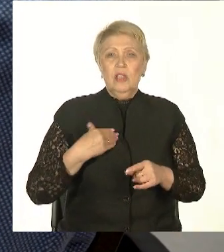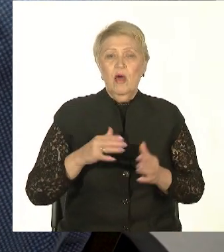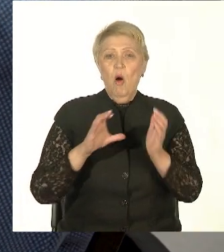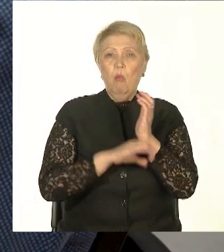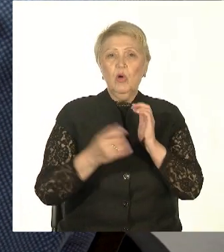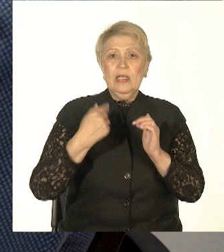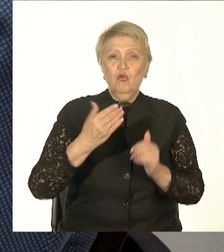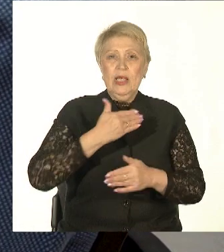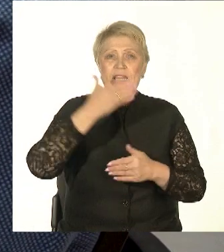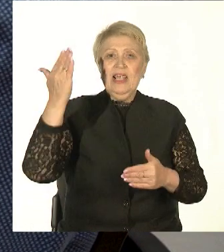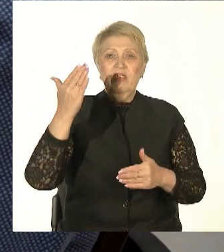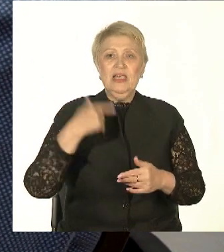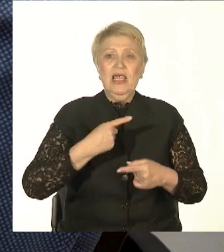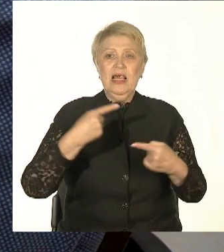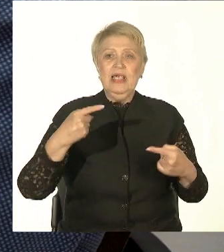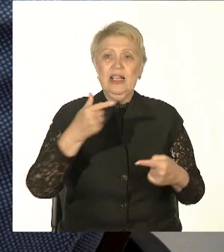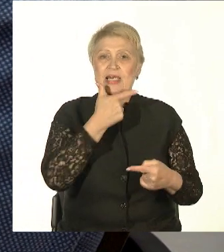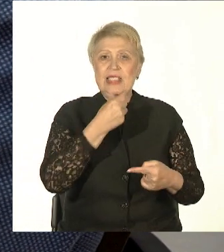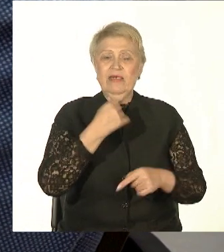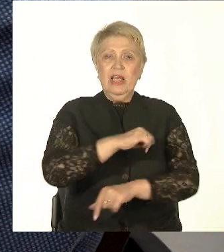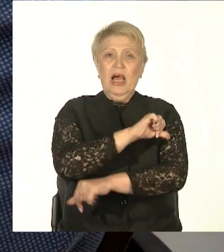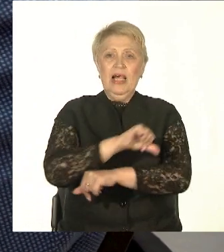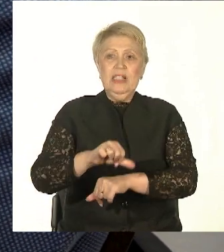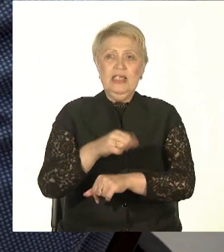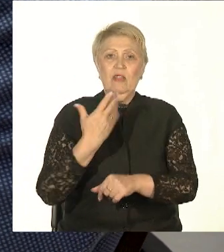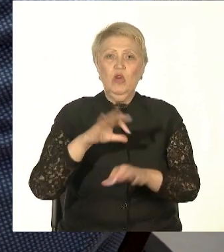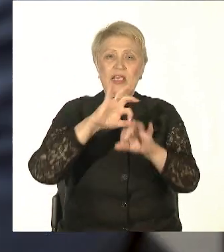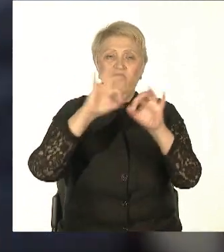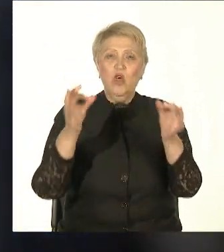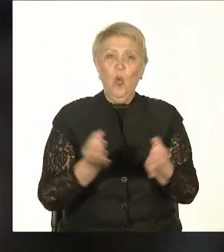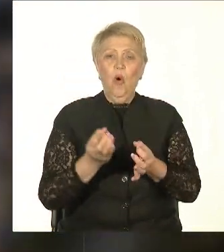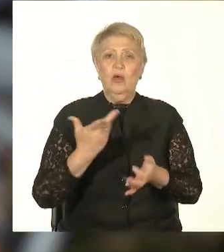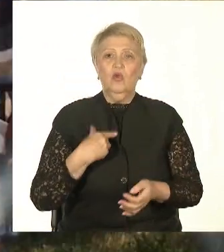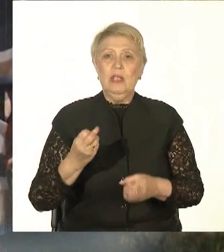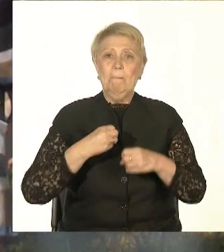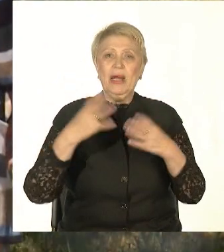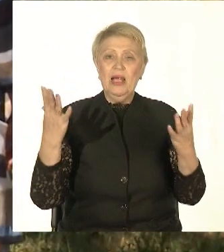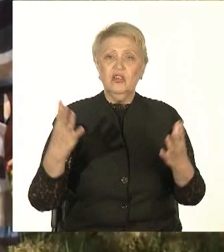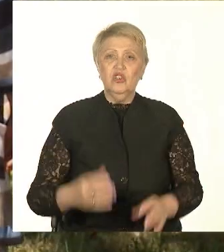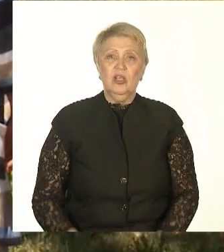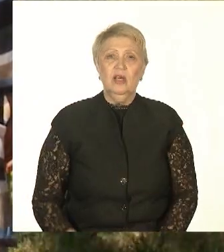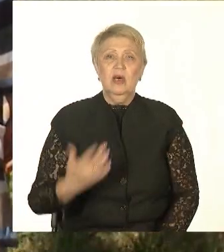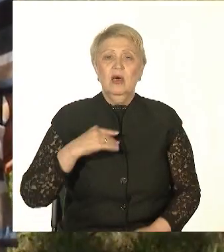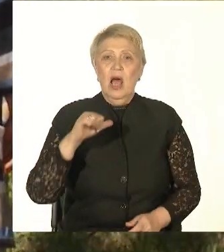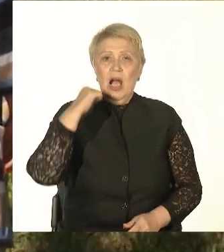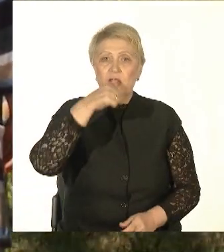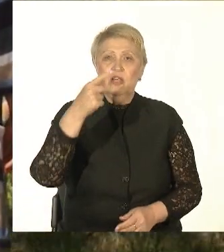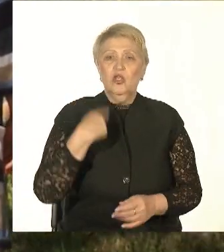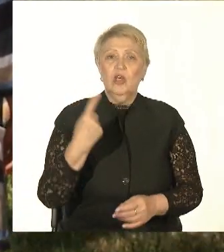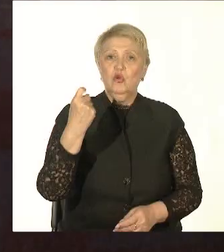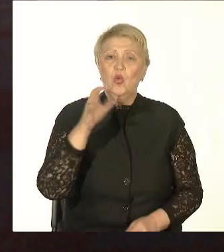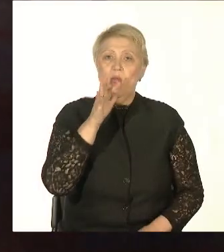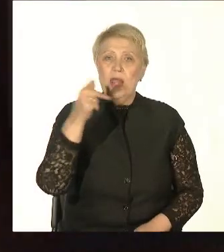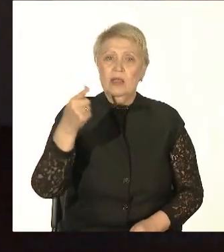идея создания вот этих границ России с венками, с торжественностью, с парадностью. К годовщине столетия пограничной охраны